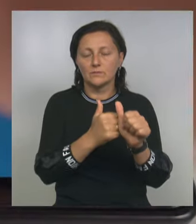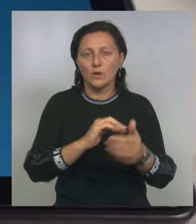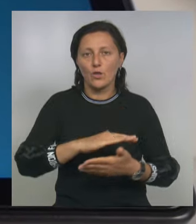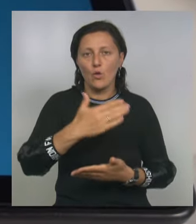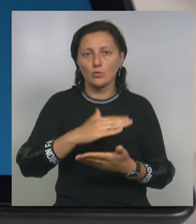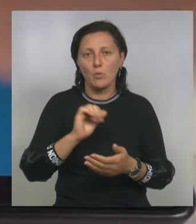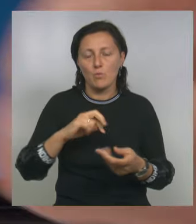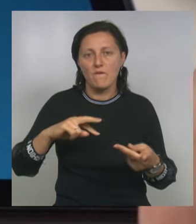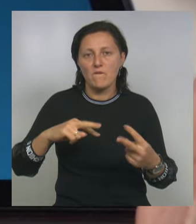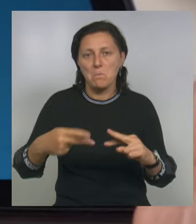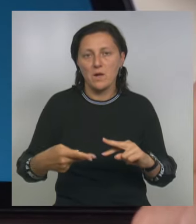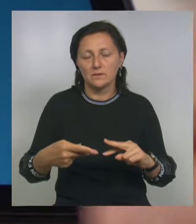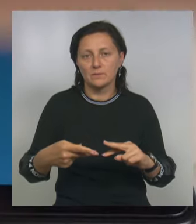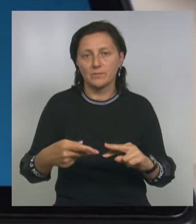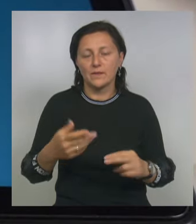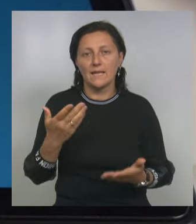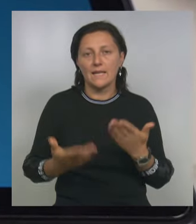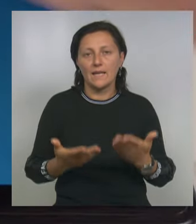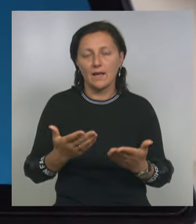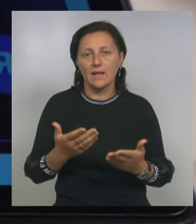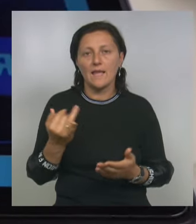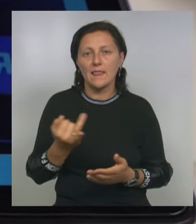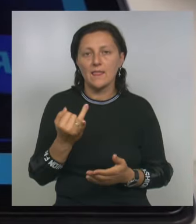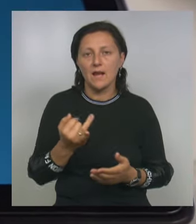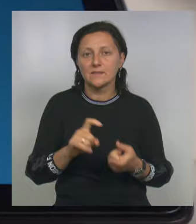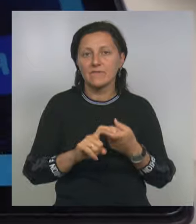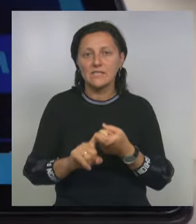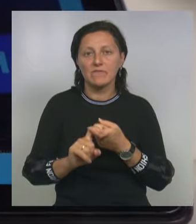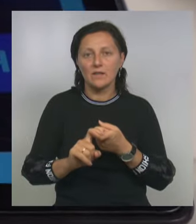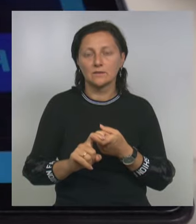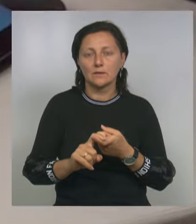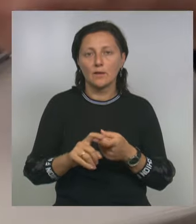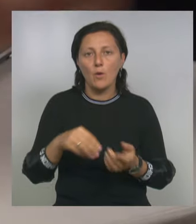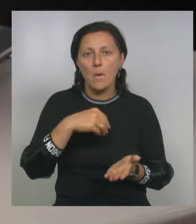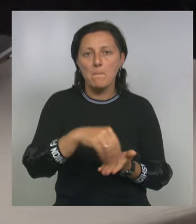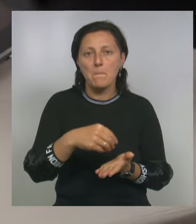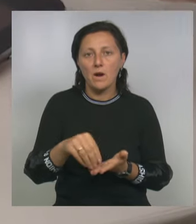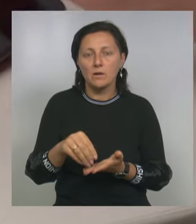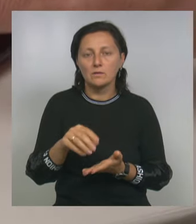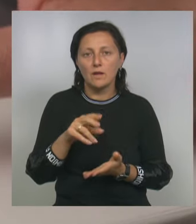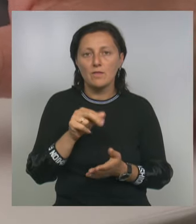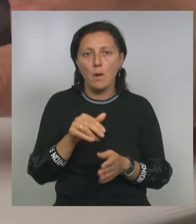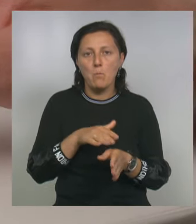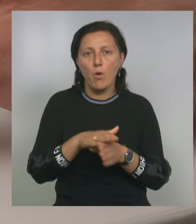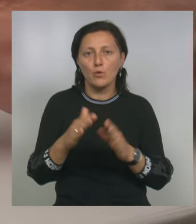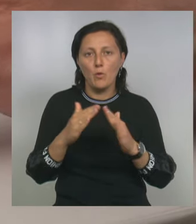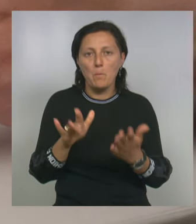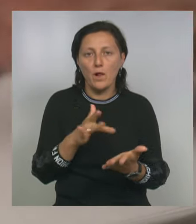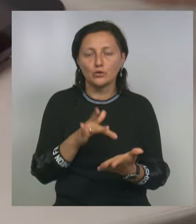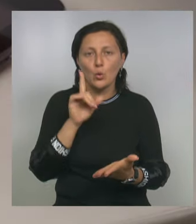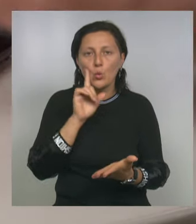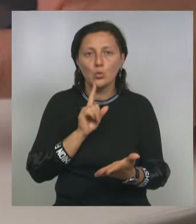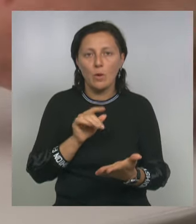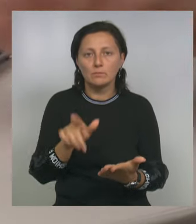их в учебе и работе. Или вот еще интересная взаимосвязь. Рост спроса на системы умного дома. С планшетом удобнее